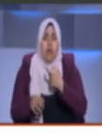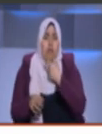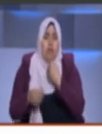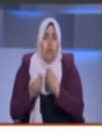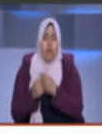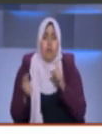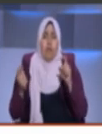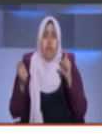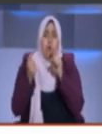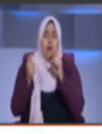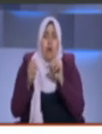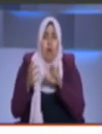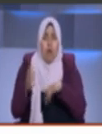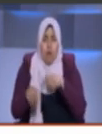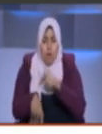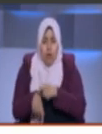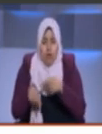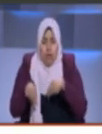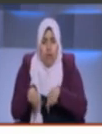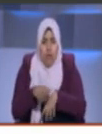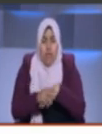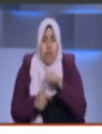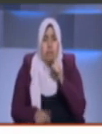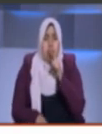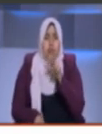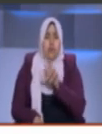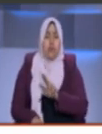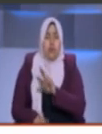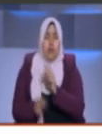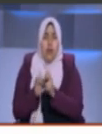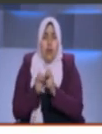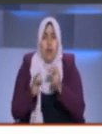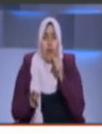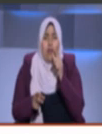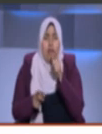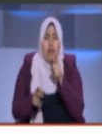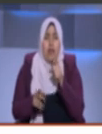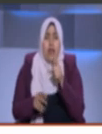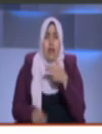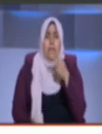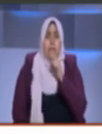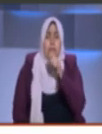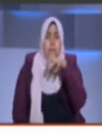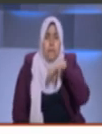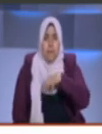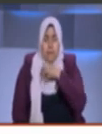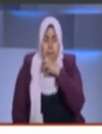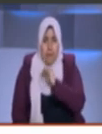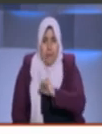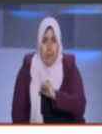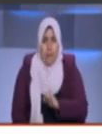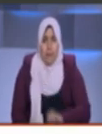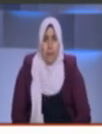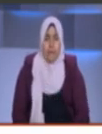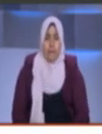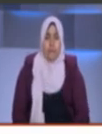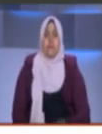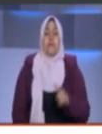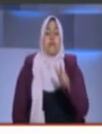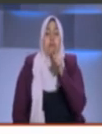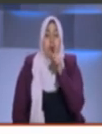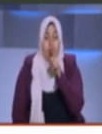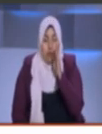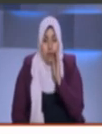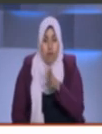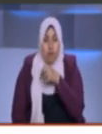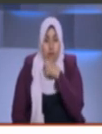الوضع الحالي، لكن أوجه سؤالا أخيرا لخالد شقير مراسلنا من مارسيليا بفرنسا. خالد، هل